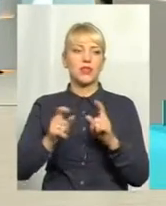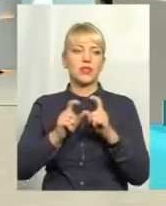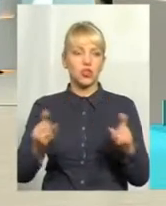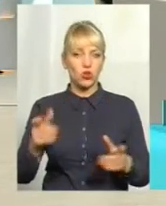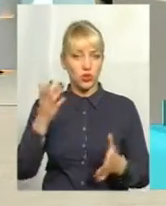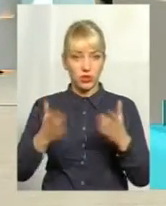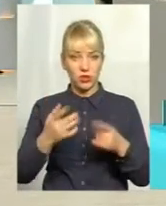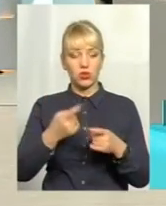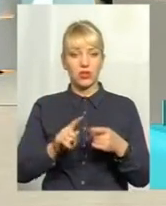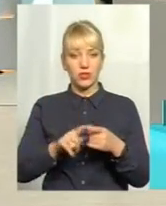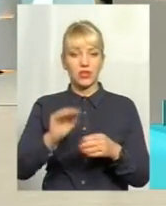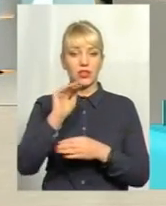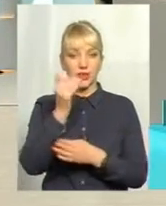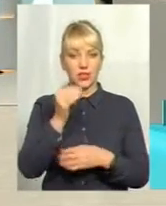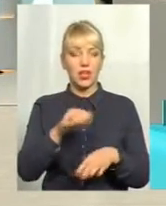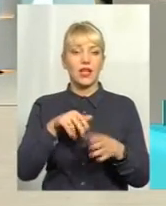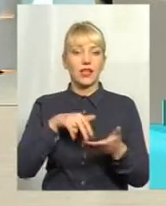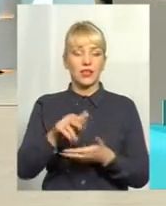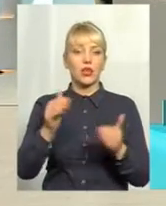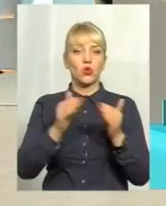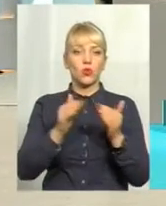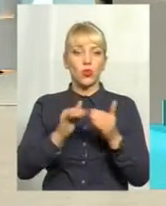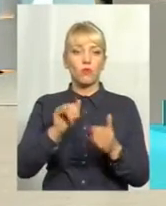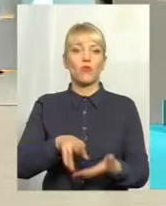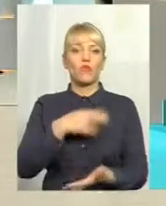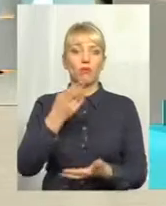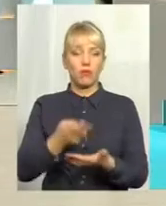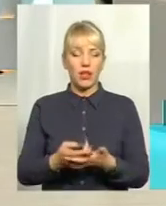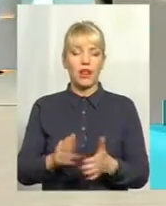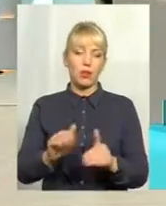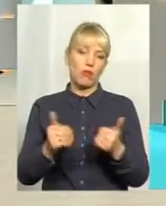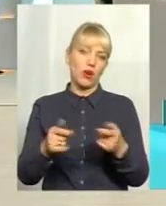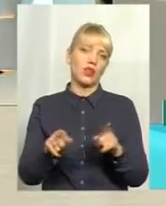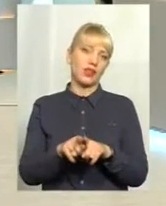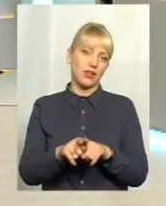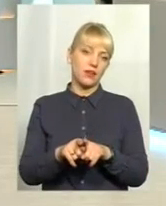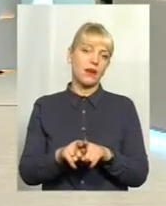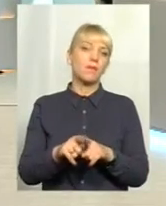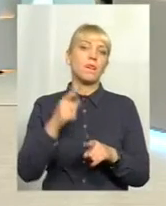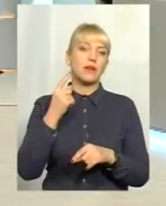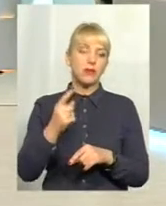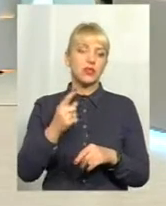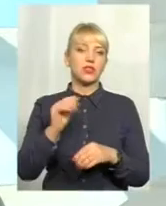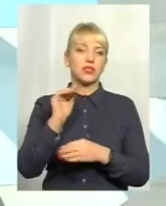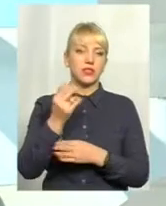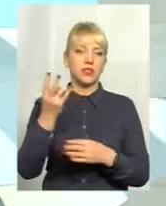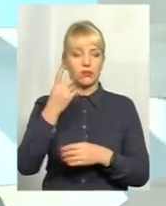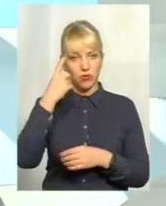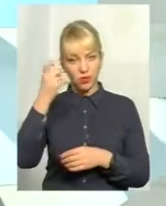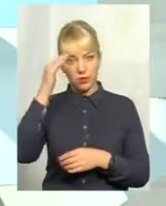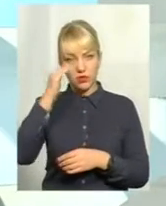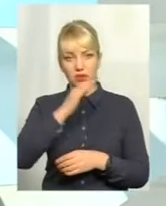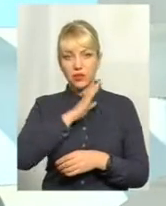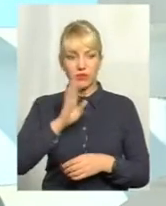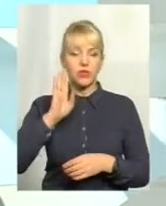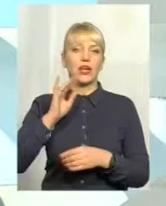ж це дитина йде додому і впала, ну, порада така, що, по-перше, дитині необхідно все-таки батьків повідомити. Тому що,